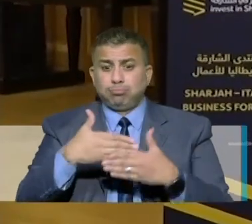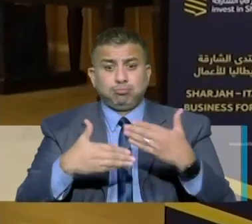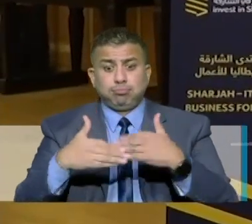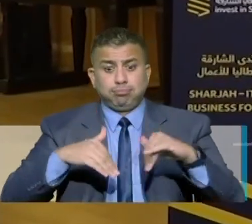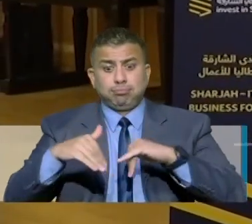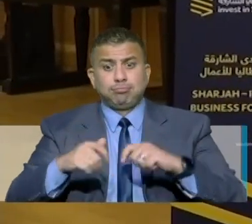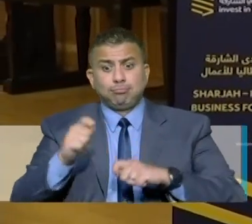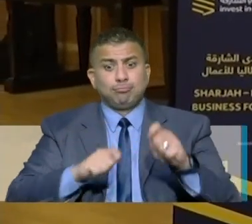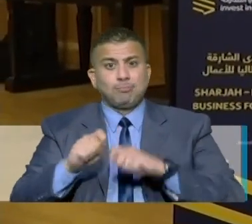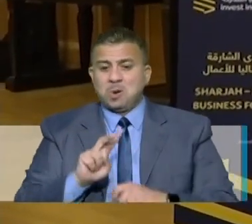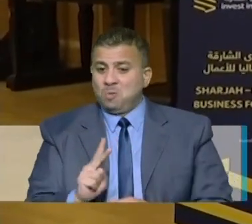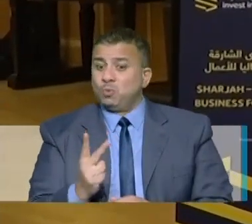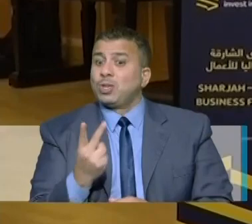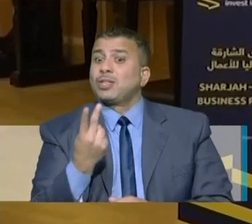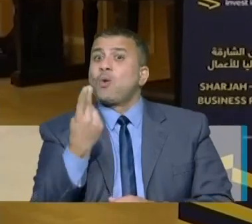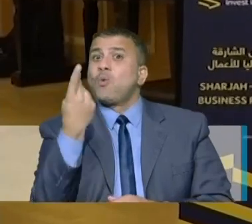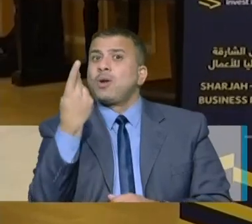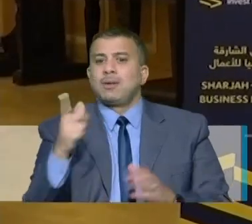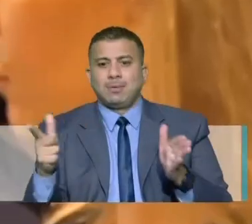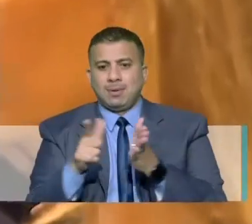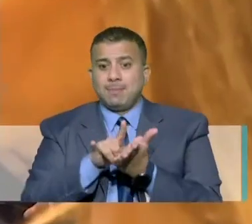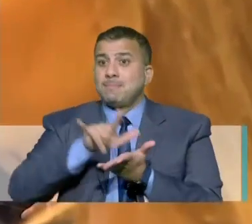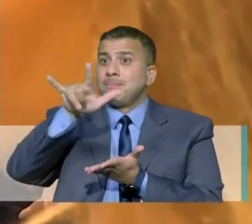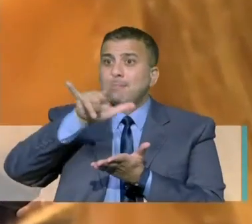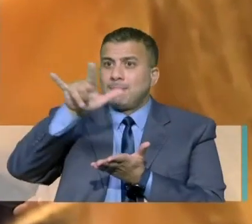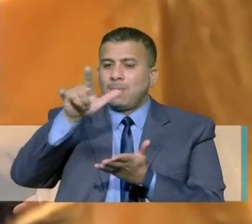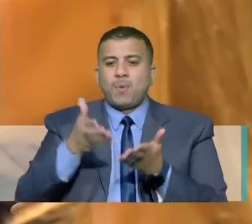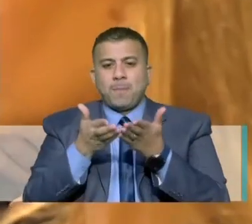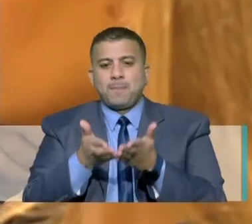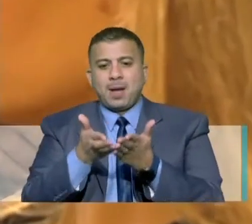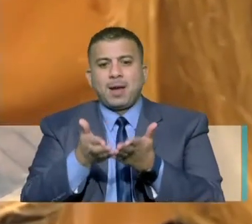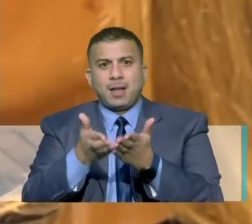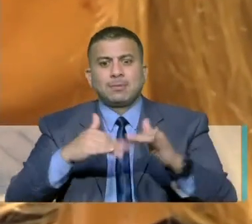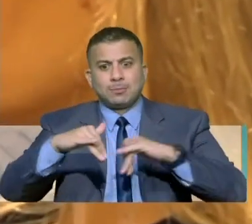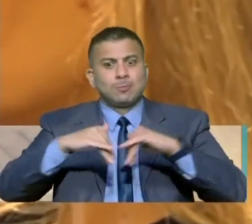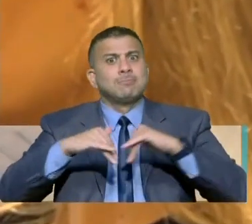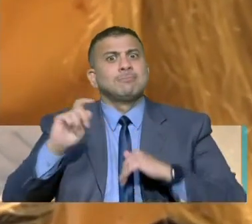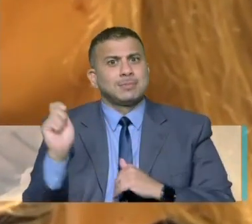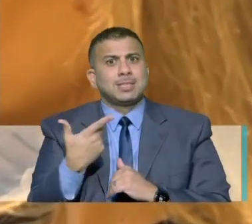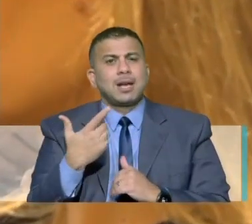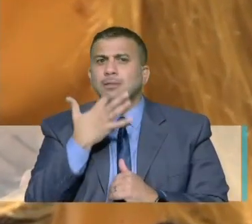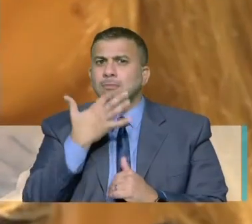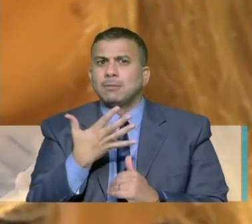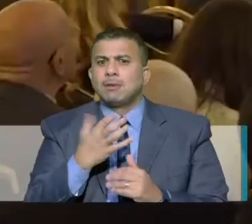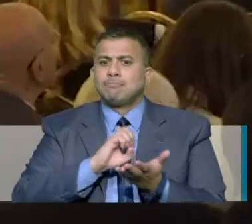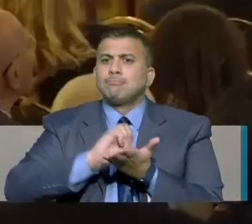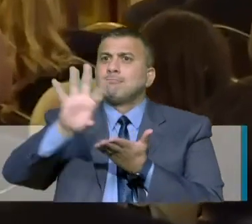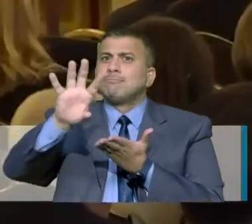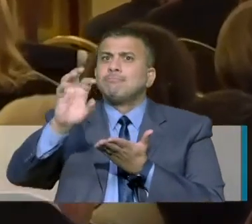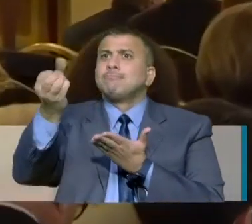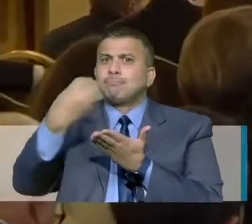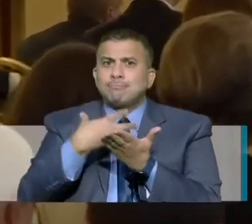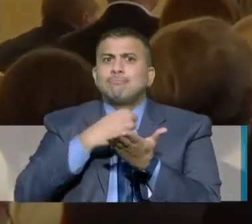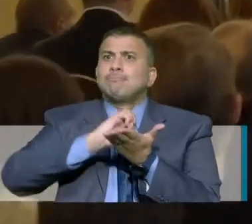التحتية المتطورة من الموانئ الجوية والبحرية والطرق السريعة التي تسهل حركة التصدير